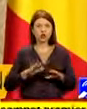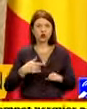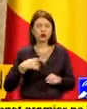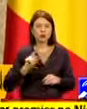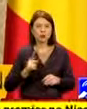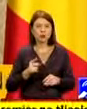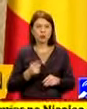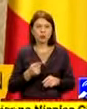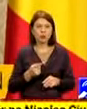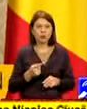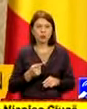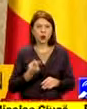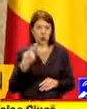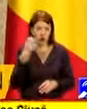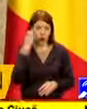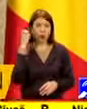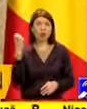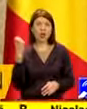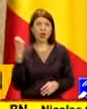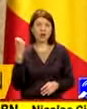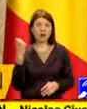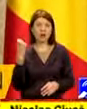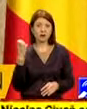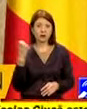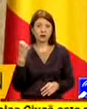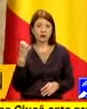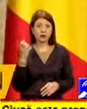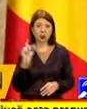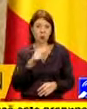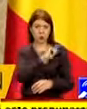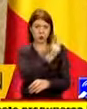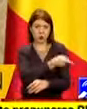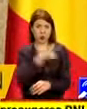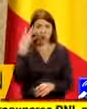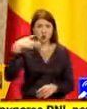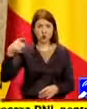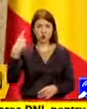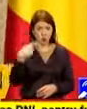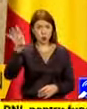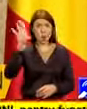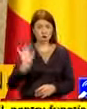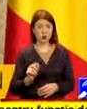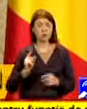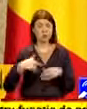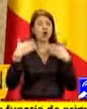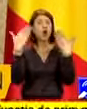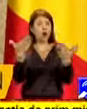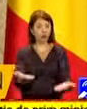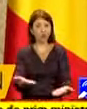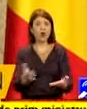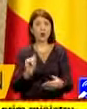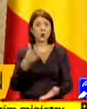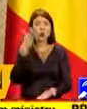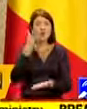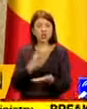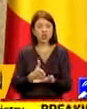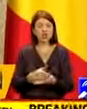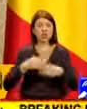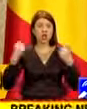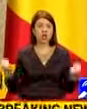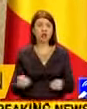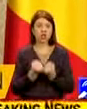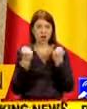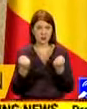poate un guvern în deplinătatea sa să ofere prin deciziile și